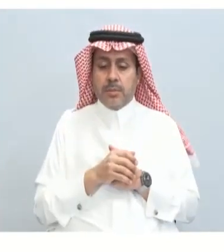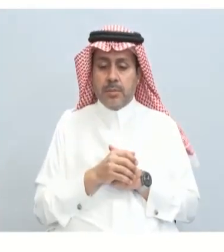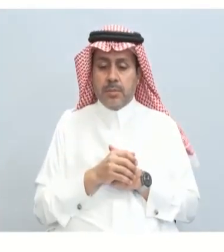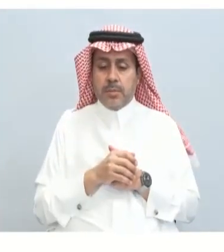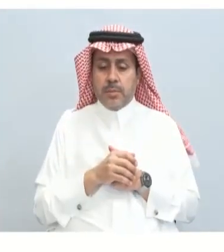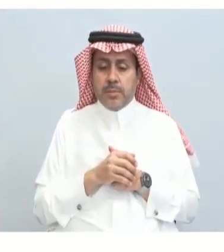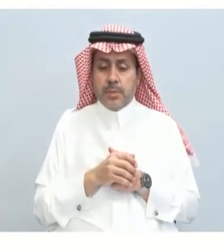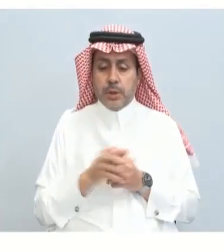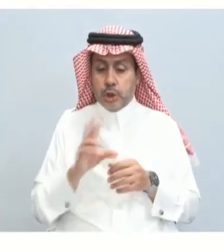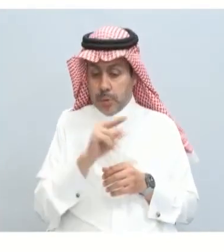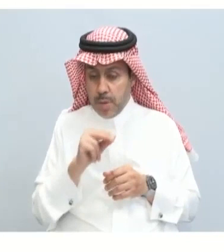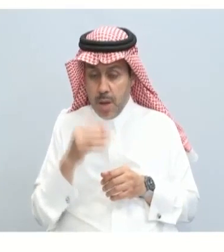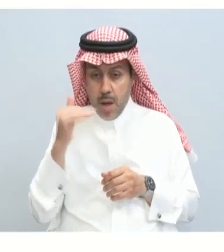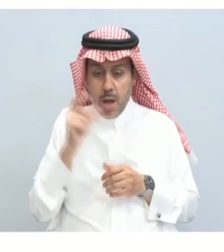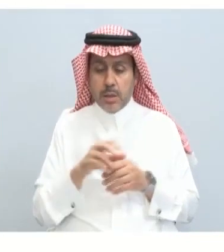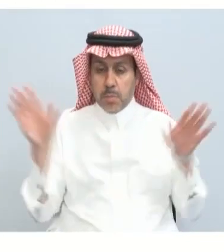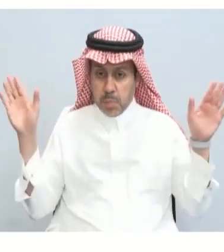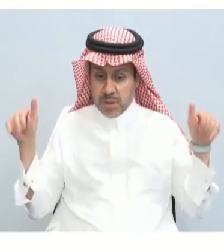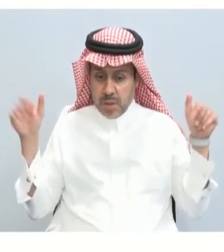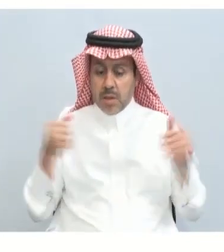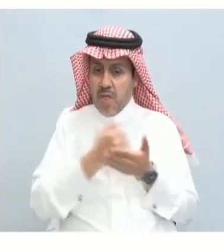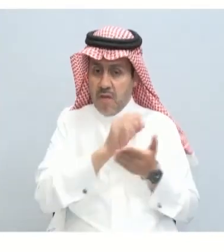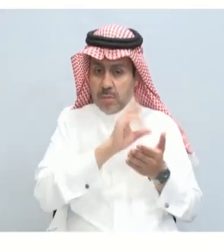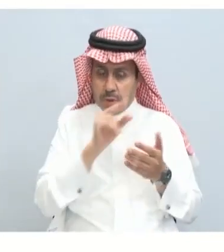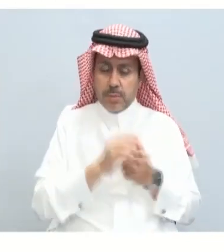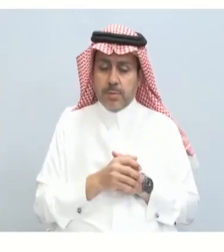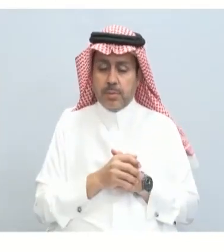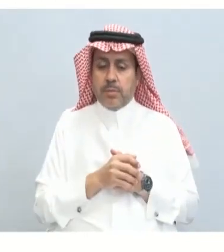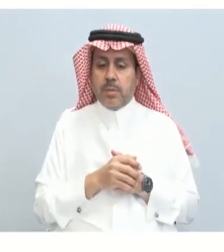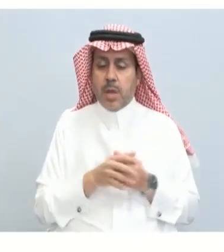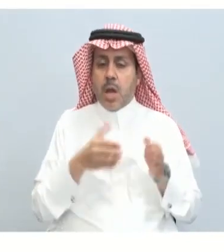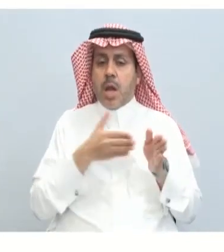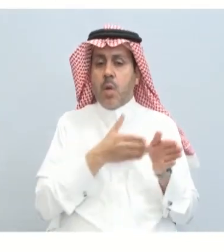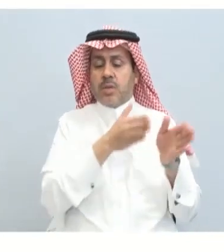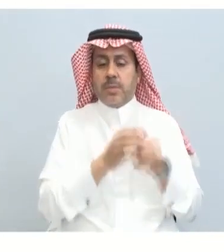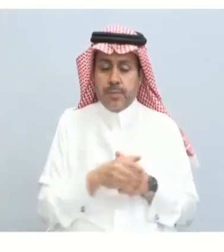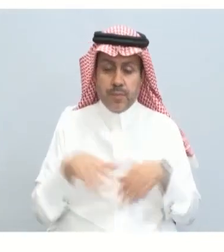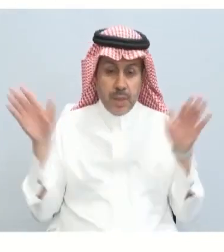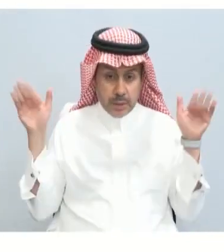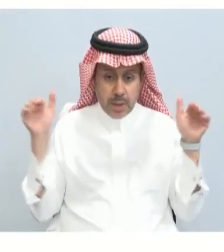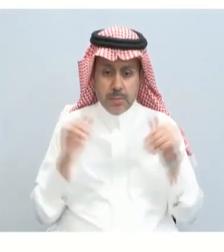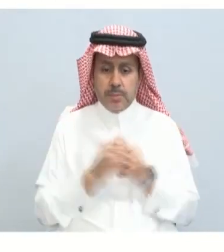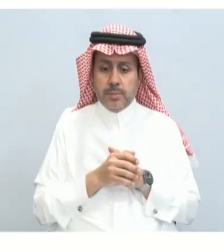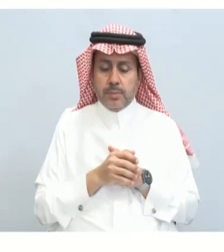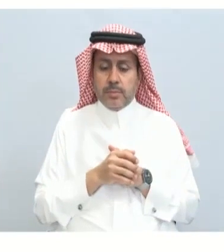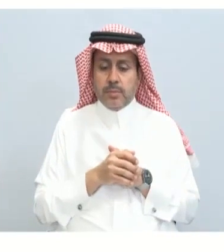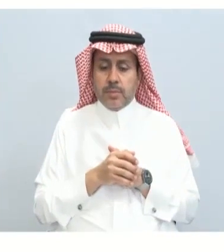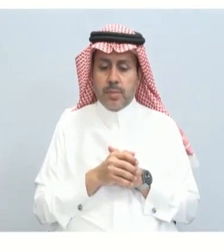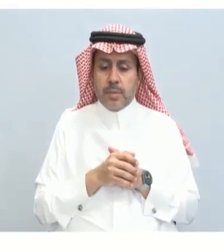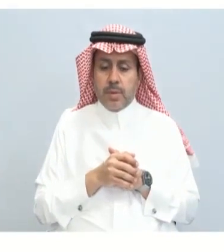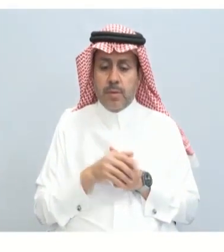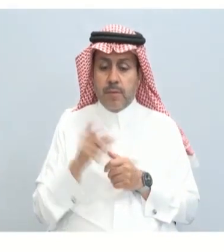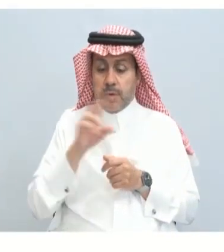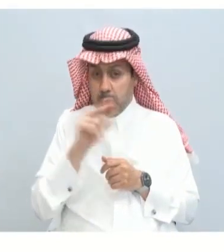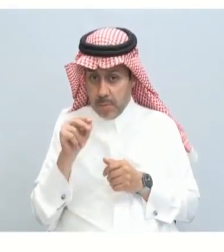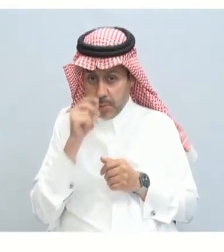وايضا شبه خالد بالطائر حذف المشبه به واتم شيء من لوازم الطيران ثانيا